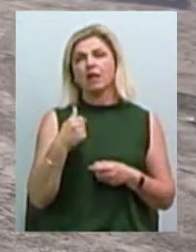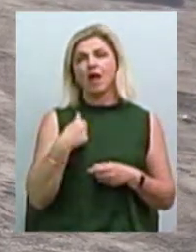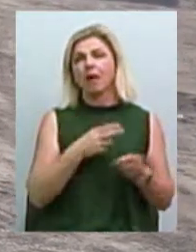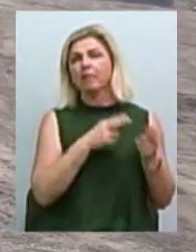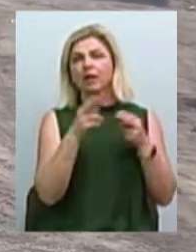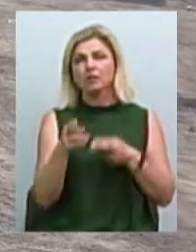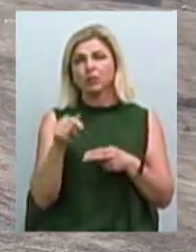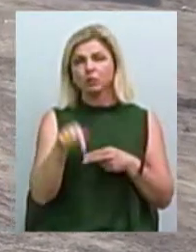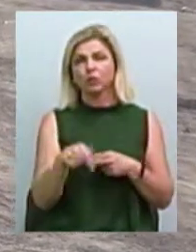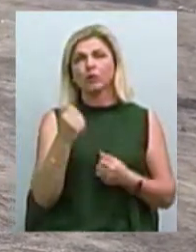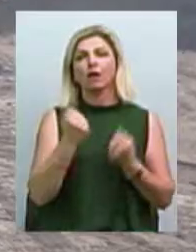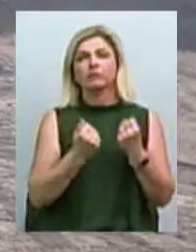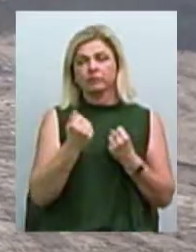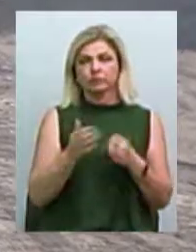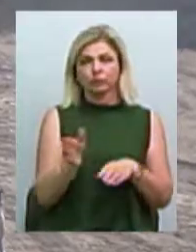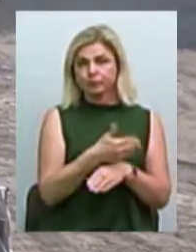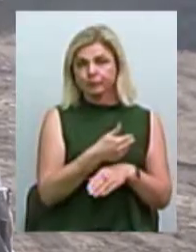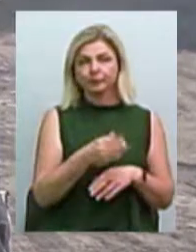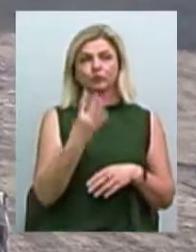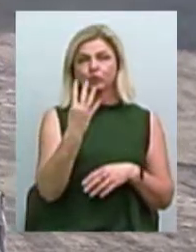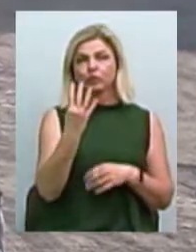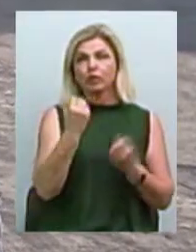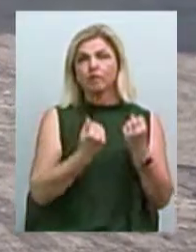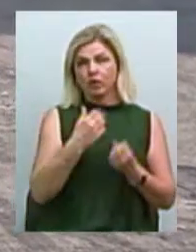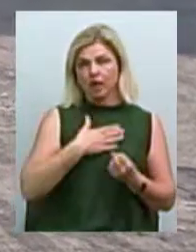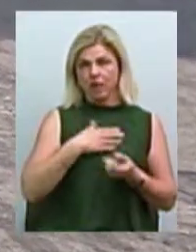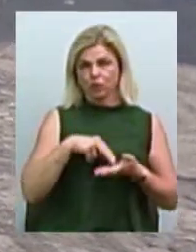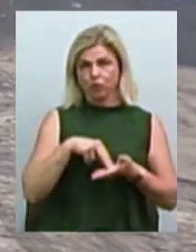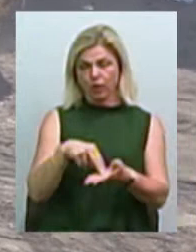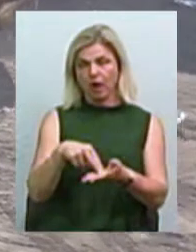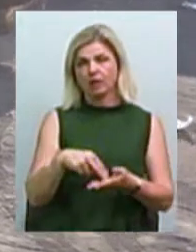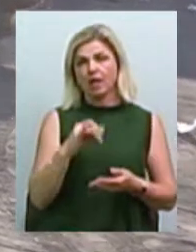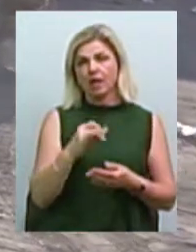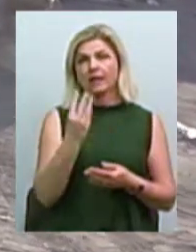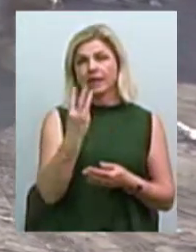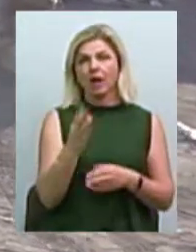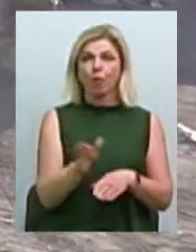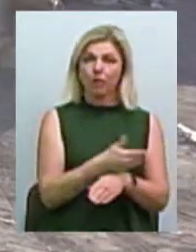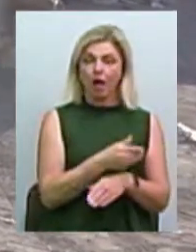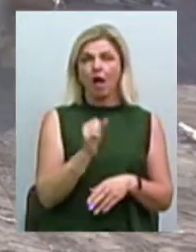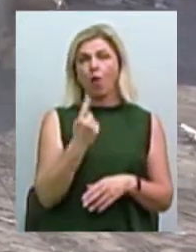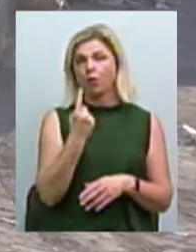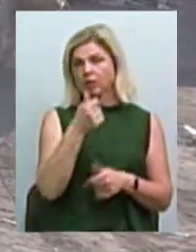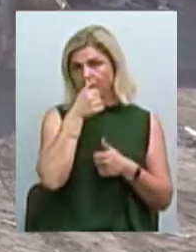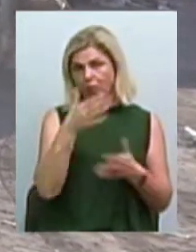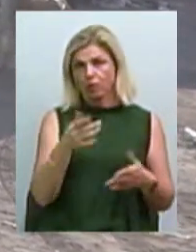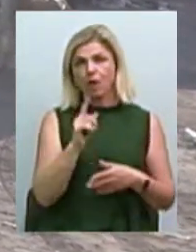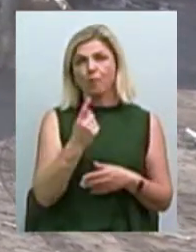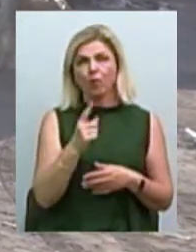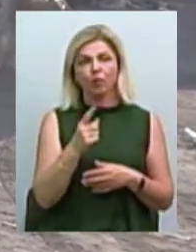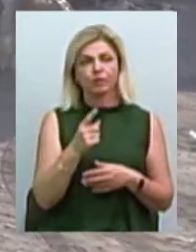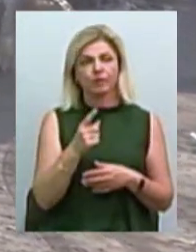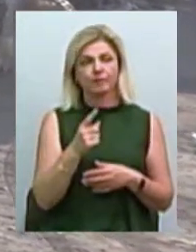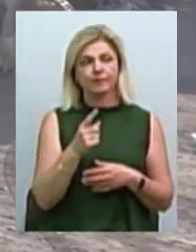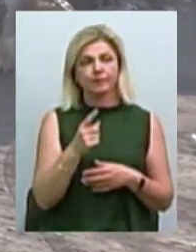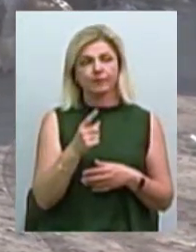сюди, автомобілі відганяв. 4 автівки наші стояли, 3 відігнали. А одну не змогли, тому що трубка повітряна